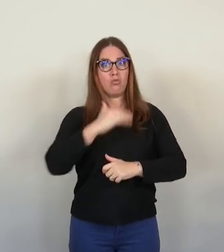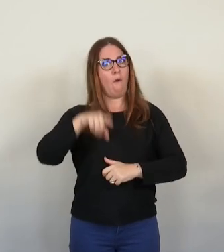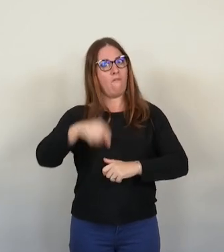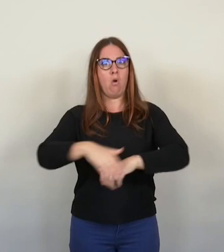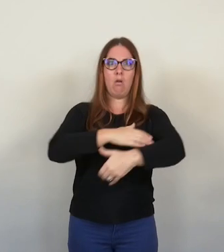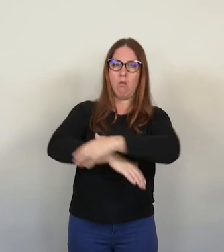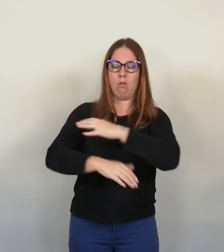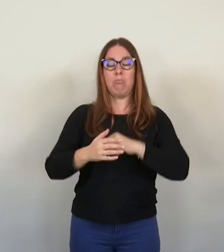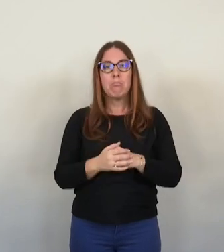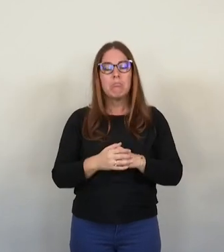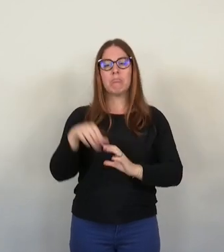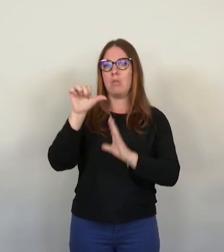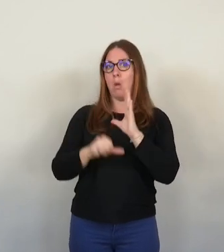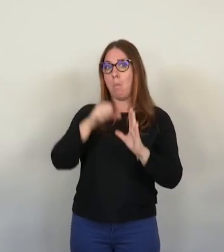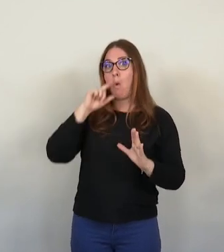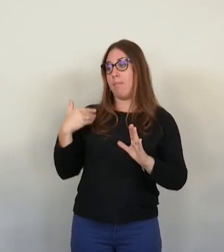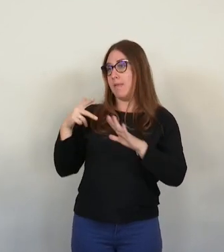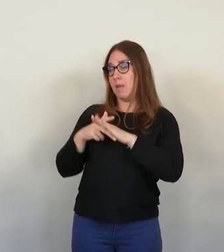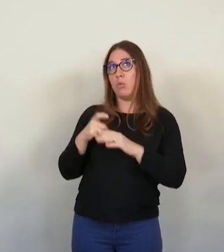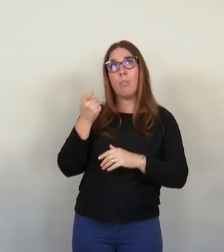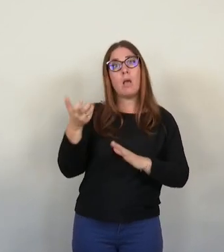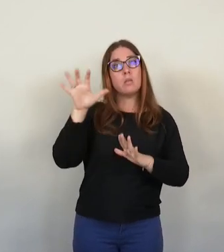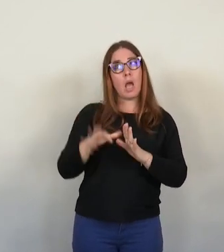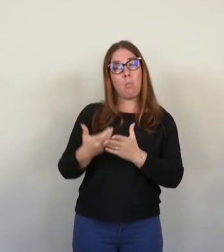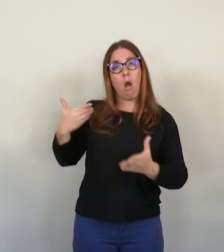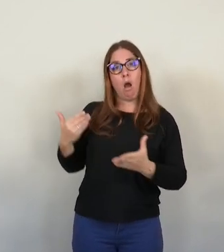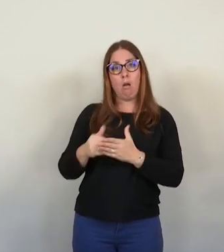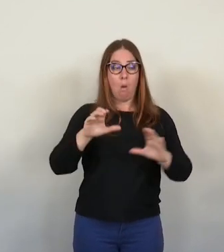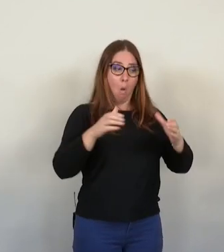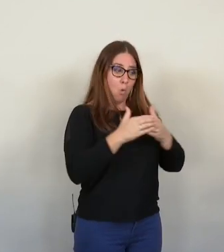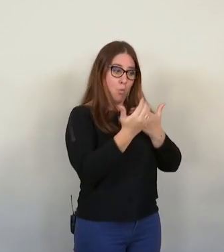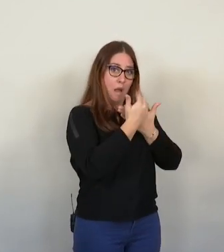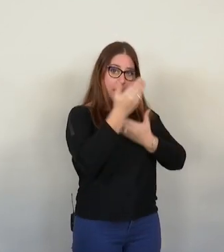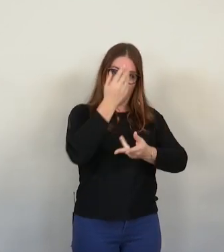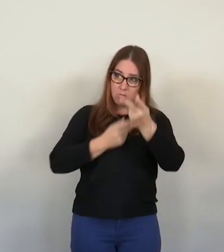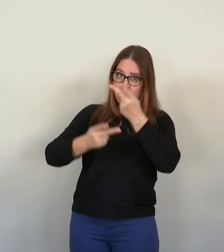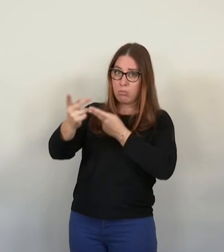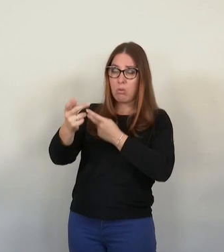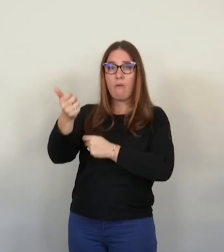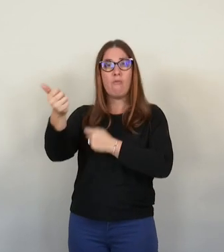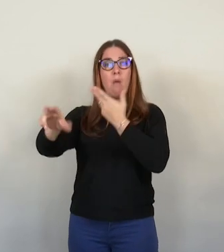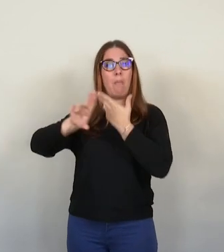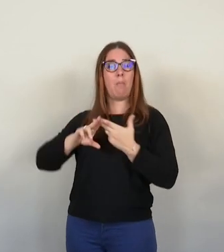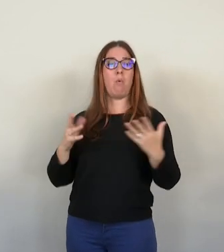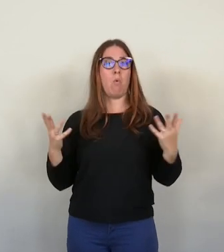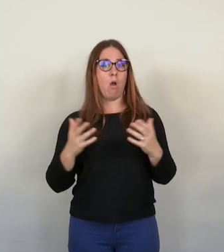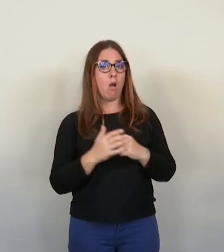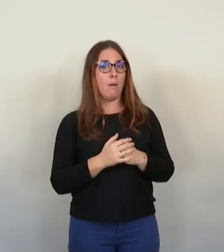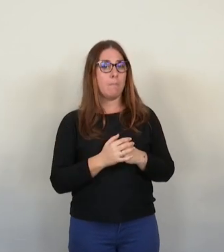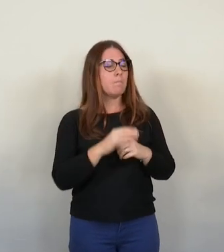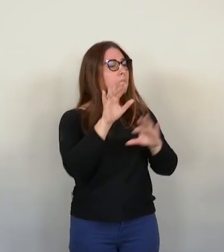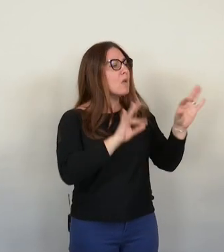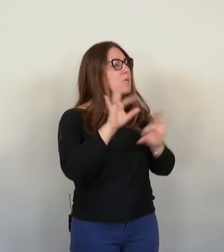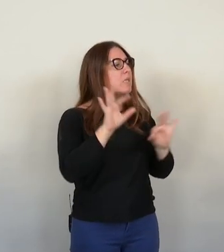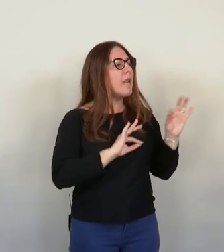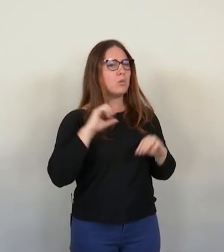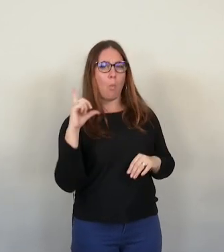début mai dernier il y a donc presque 5 mois en réponse à un courrier que notre groupe vous a adressé vous nous indiqueiez les modalités de sélection des